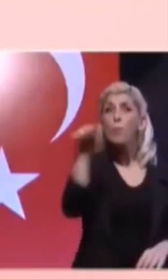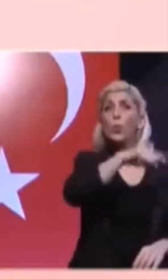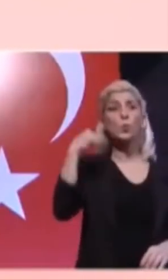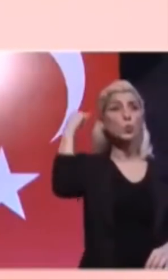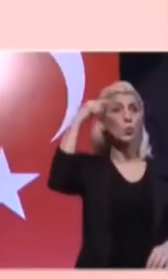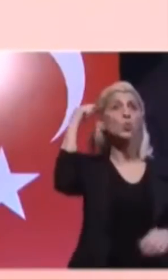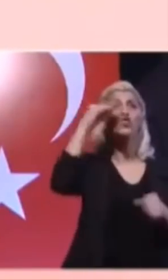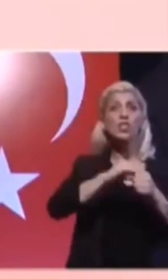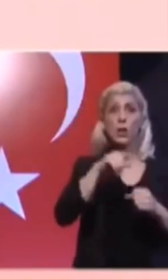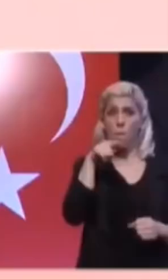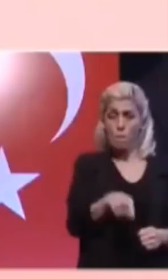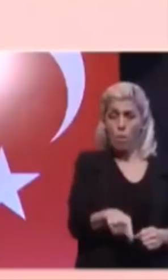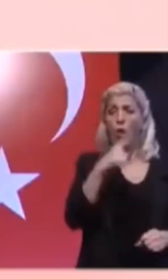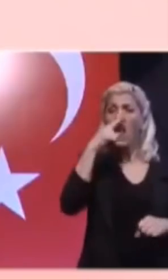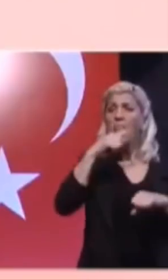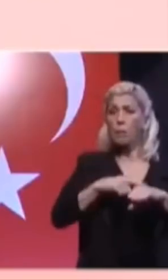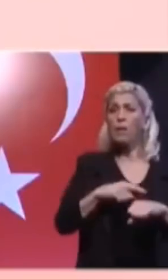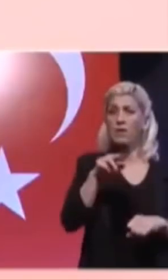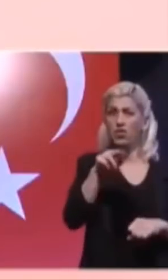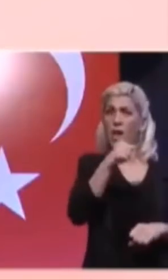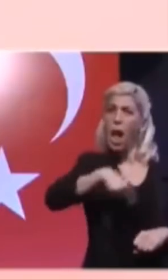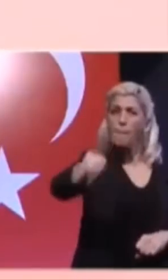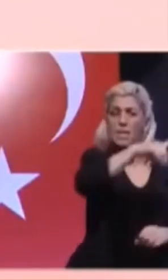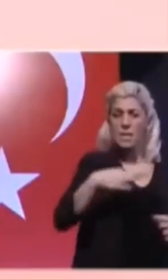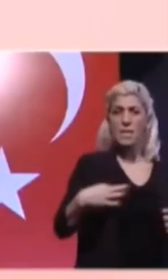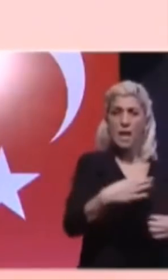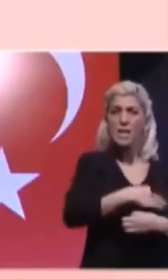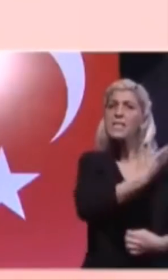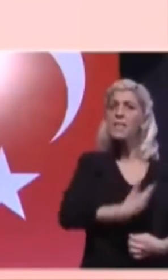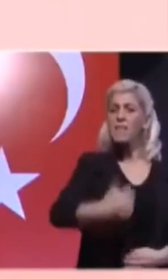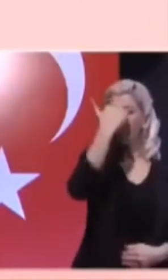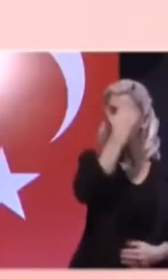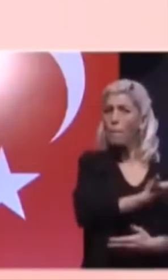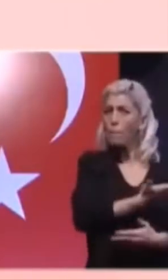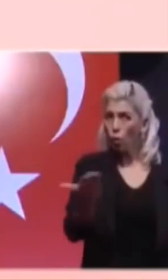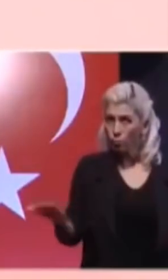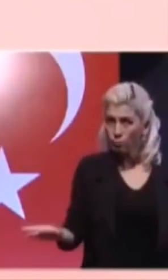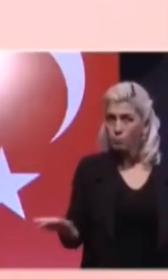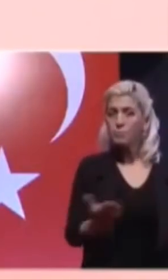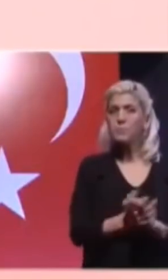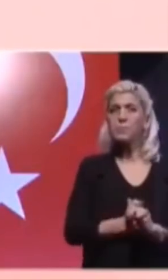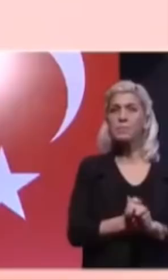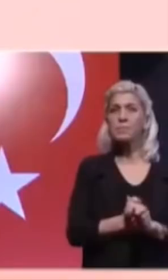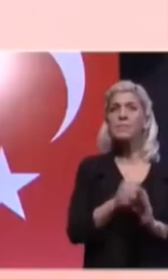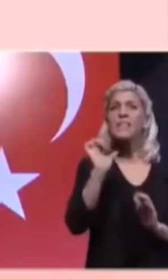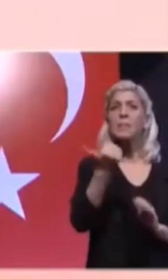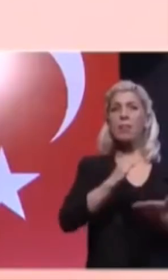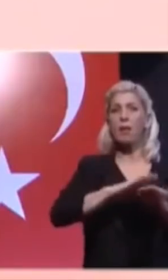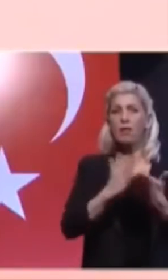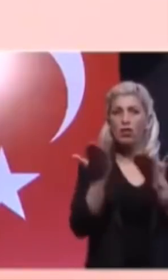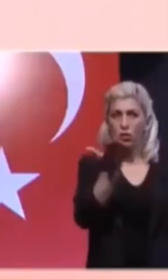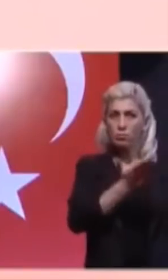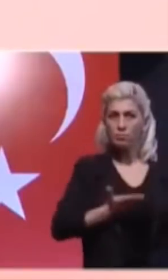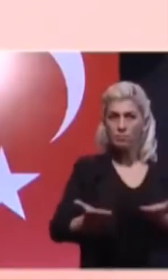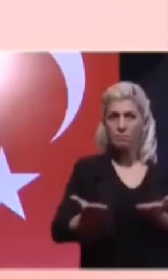Konuklarımıza teşekkürlerimi sunarım. Ve arkadaşlarım adına hepinize de en iyi dileklerimi sunarım.